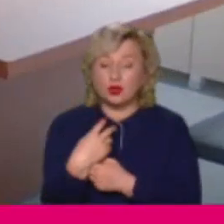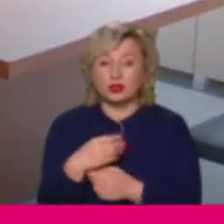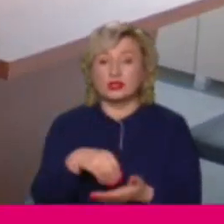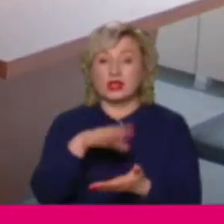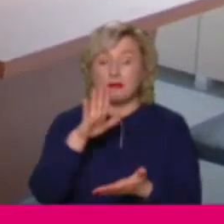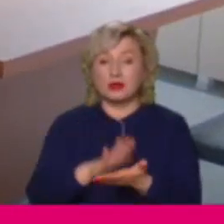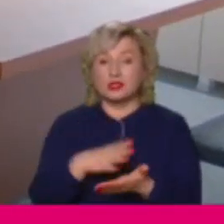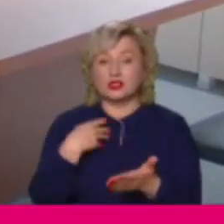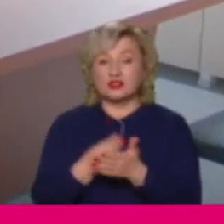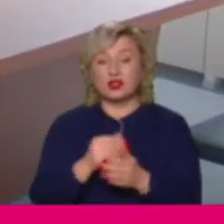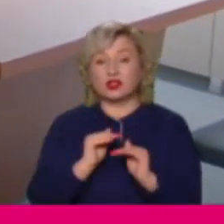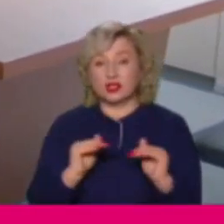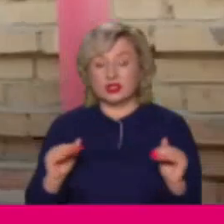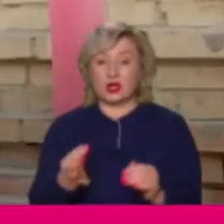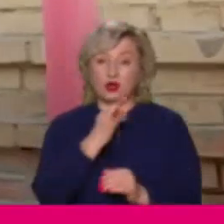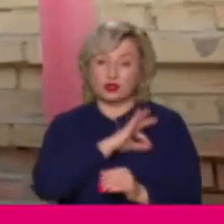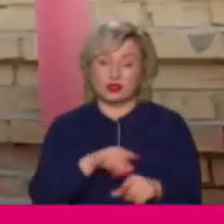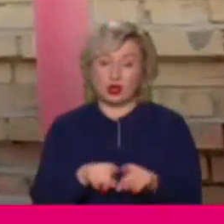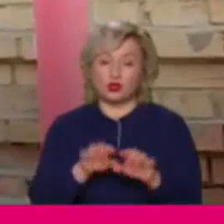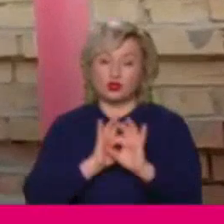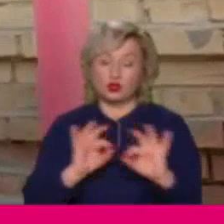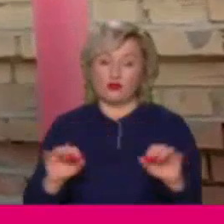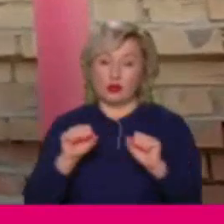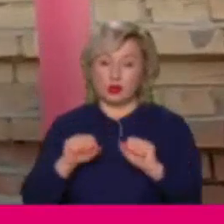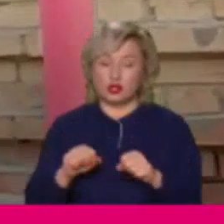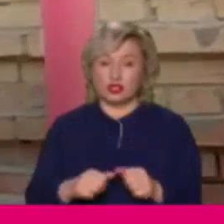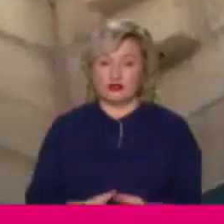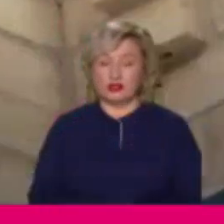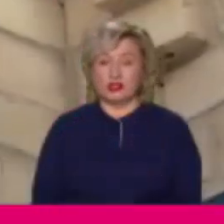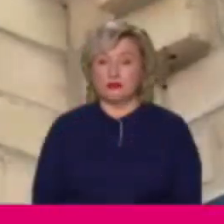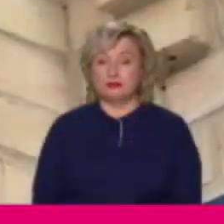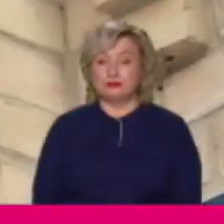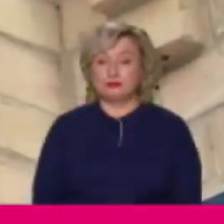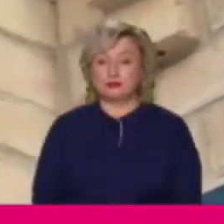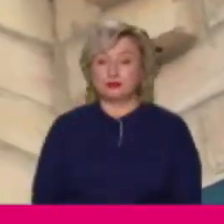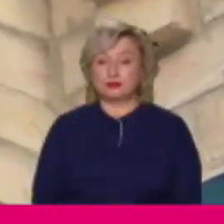дітей і користуйтесь такою чудовою можливістю. Наталя Білогурова, Максим Трясугін, телеканал «Київ».